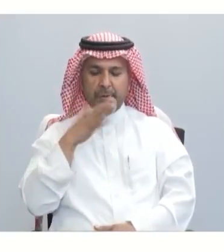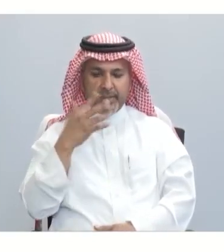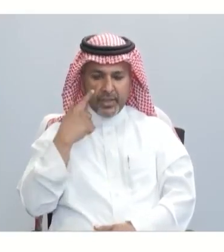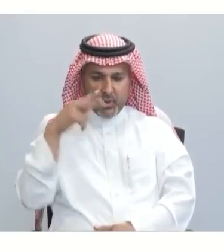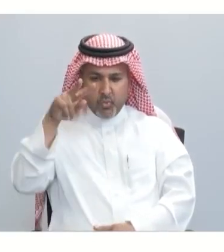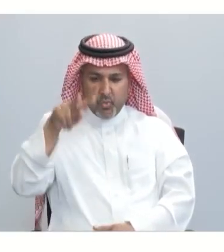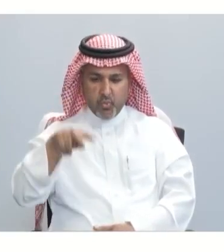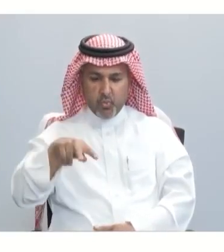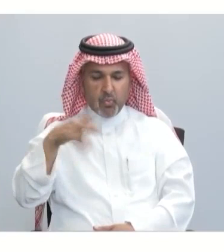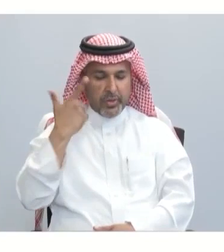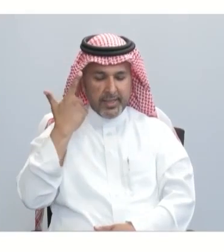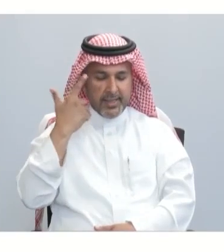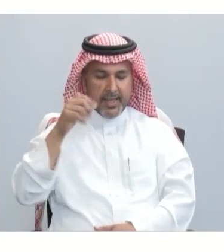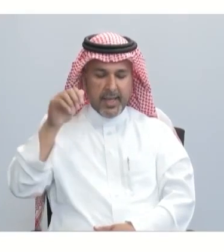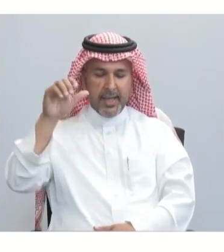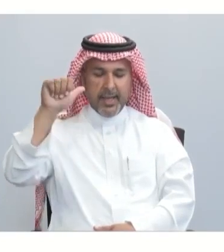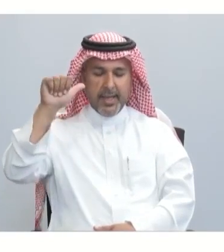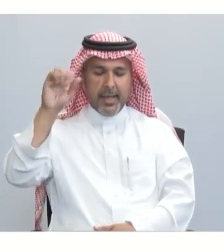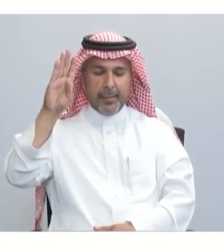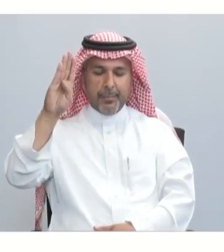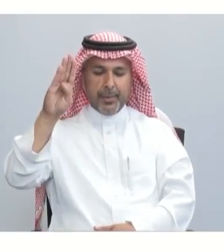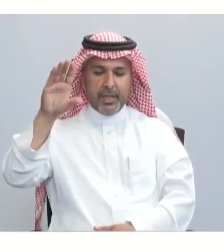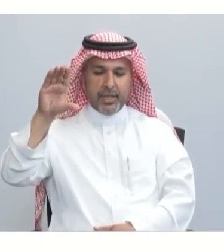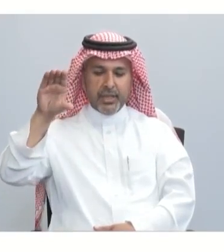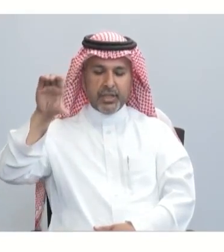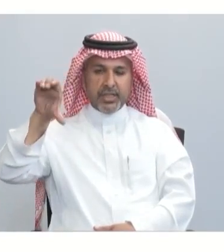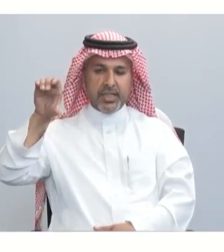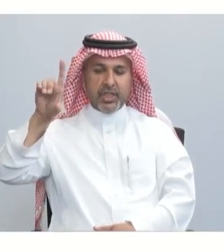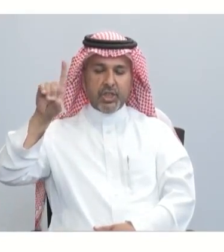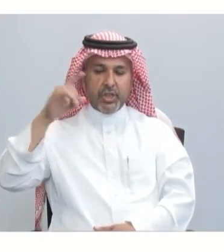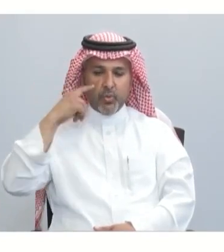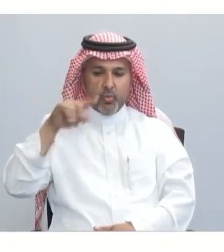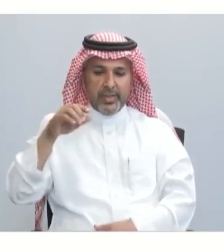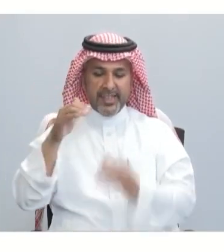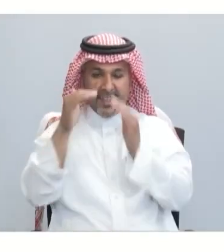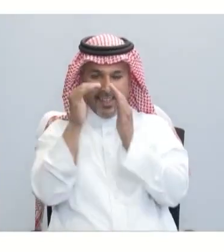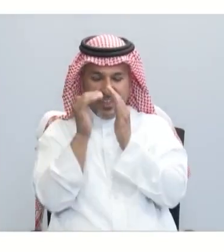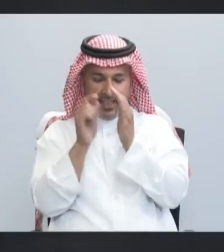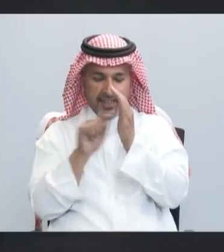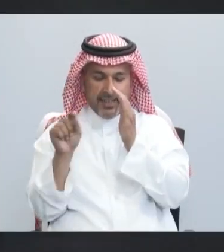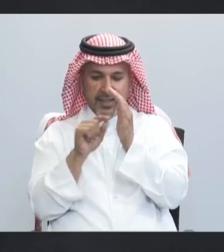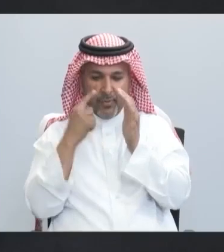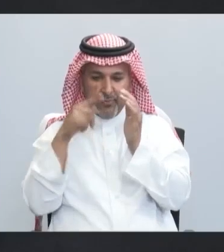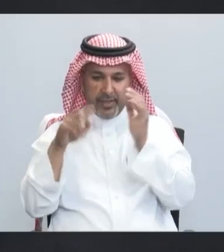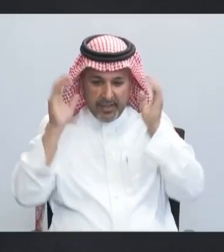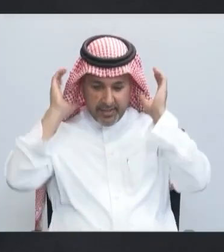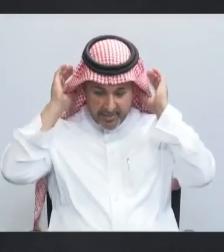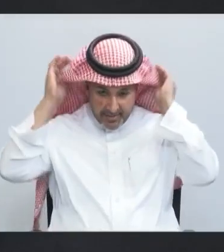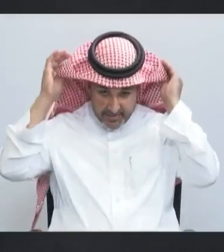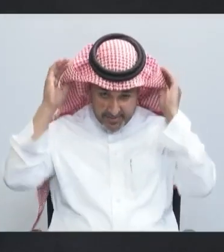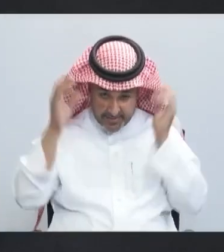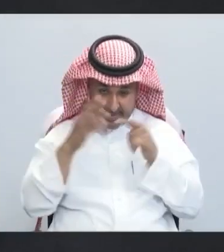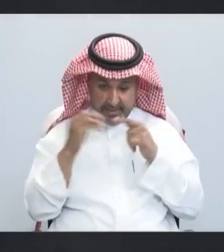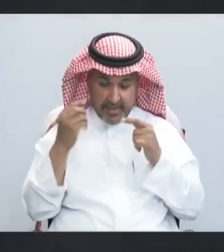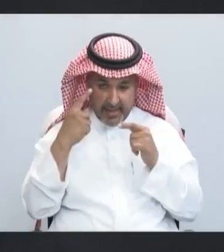اس 12 احنا نح لاحظ هنا داخل الجذر ماذا نشوف قيمه سالبه هل يجوز نعم ليه لان